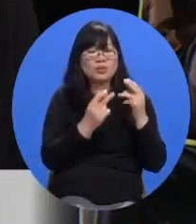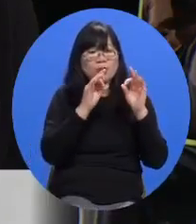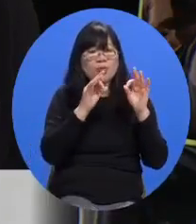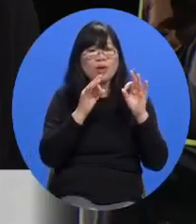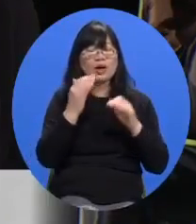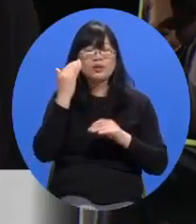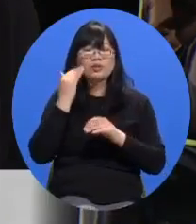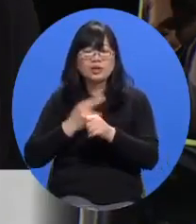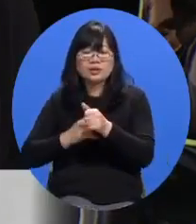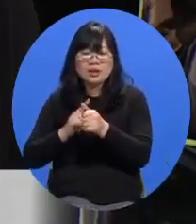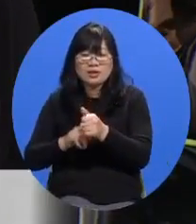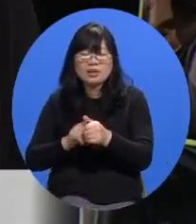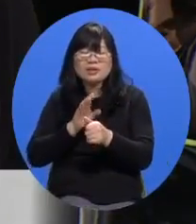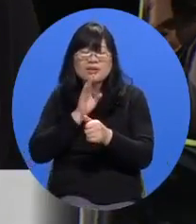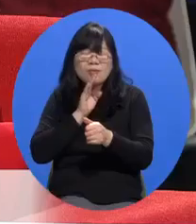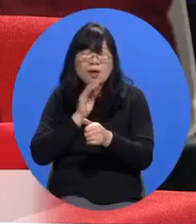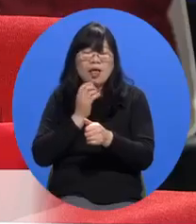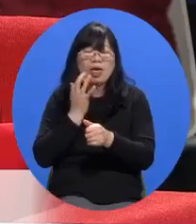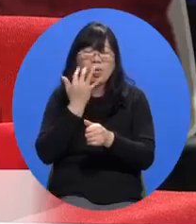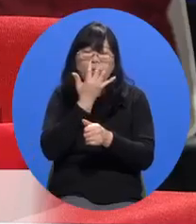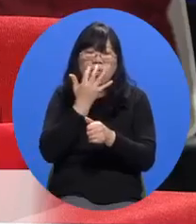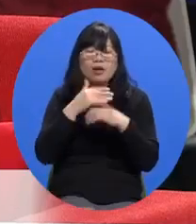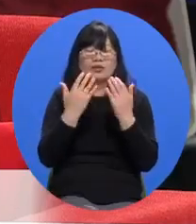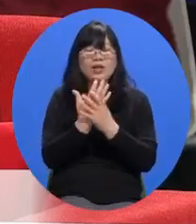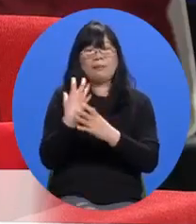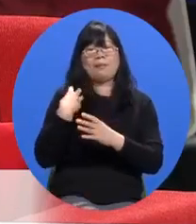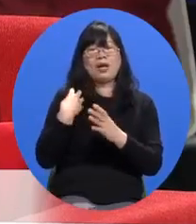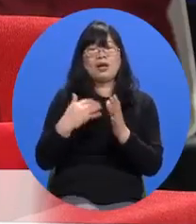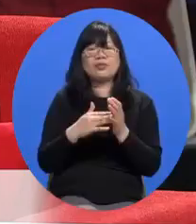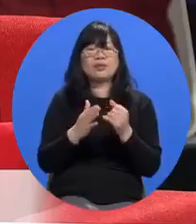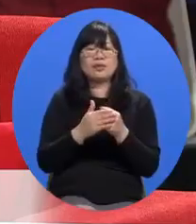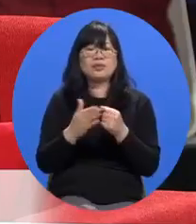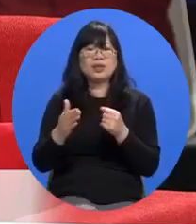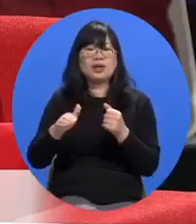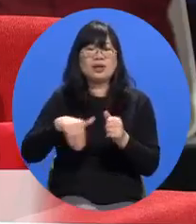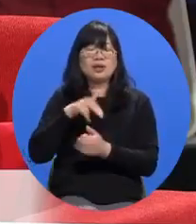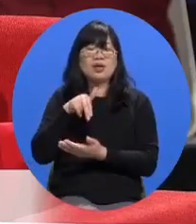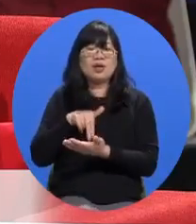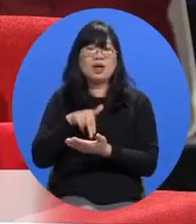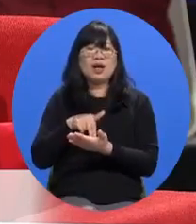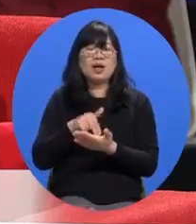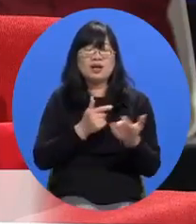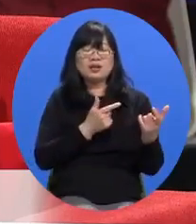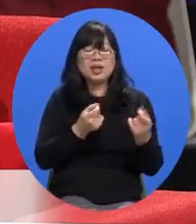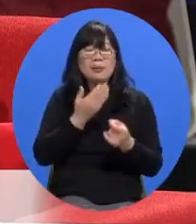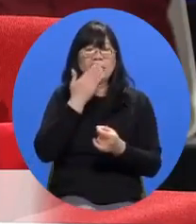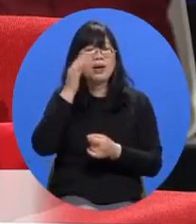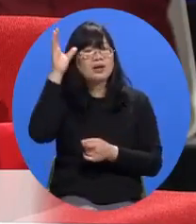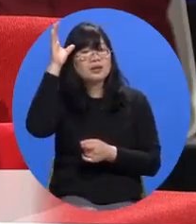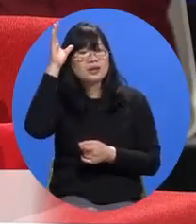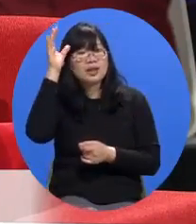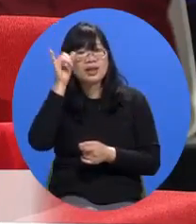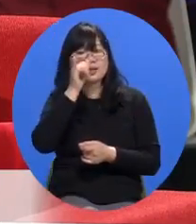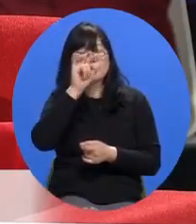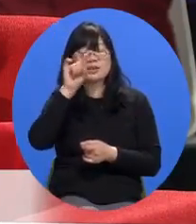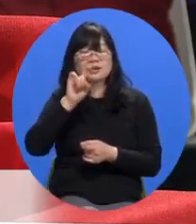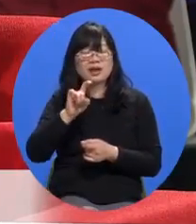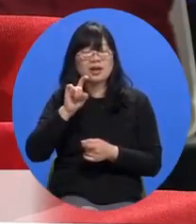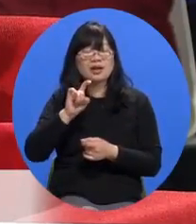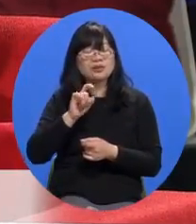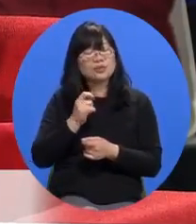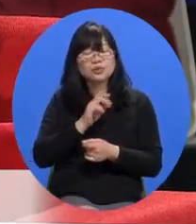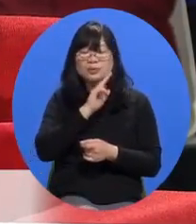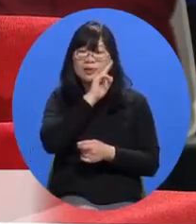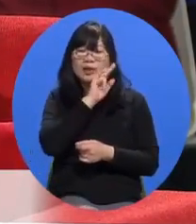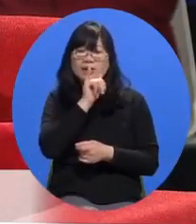선생님들은 그야말로 멀티플레이어예요. 온갖 것들을 다 하셔야 되거든요. 예. 이런 상황에서 우리가 이걸 다 하도록 기대할 수 있을까? 저는 그런